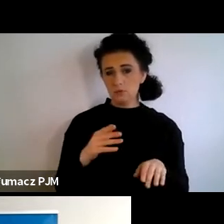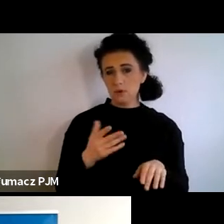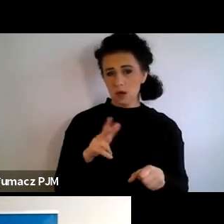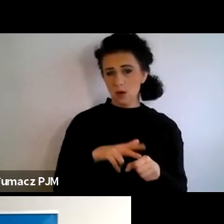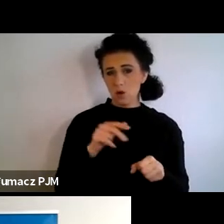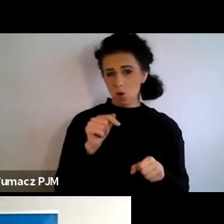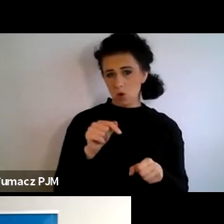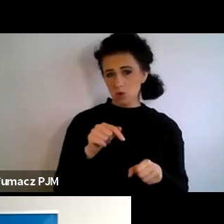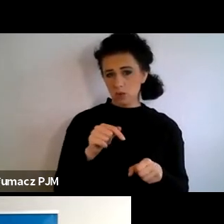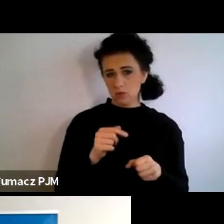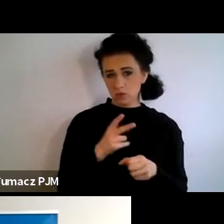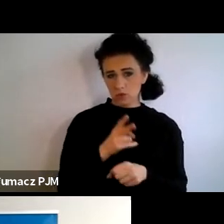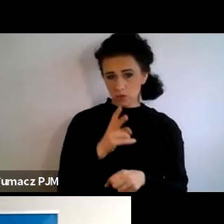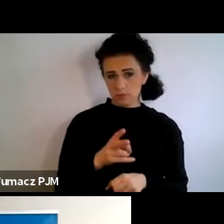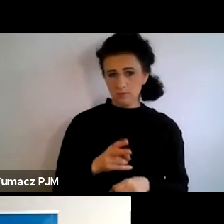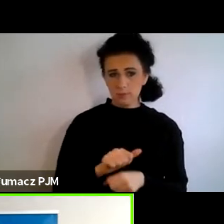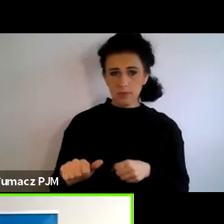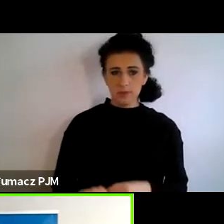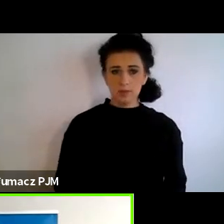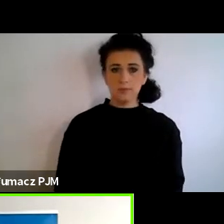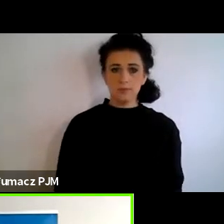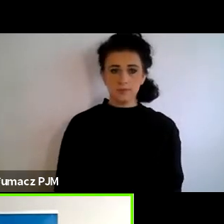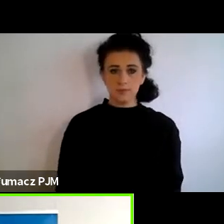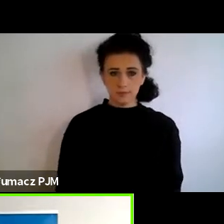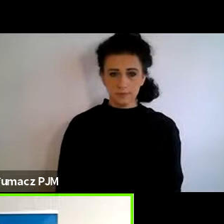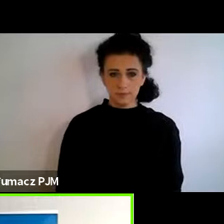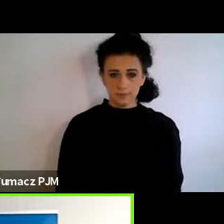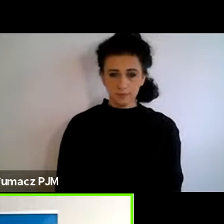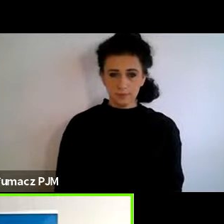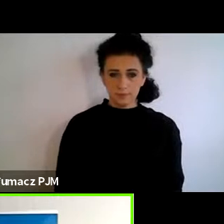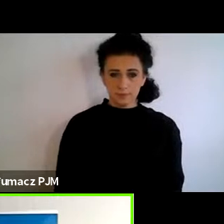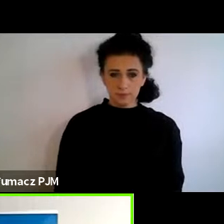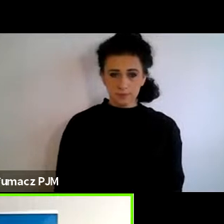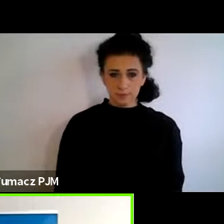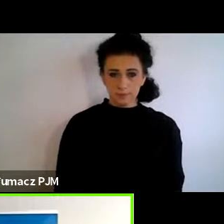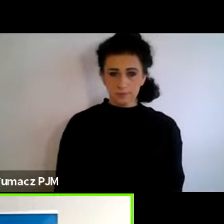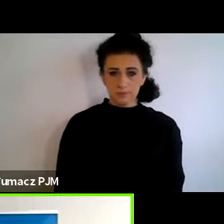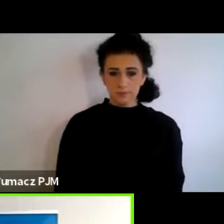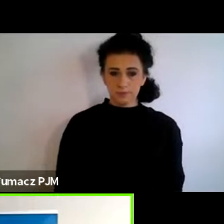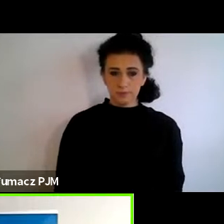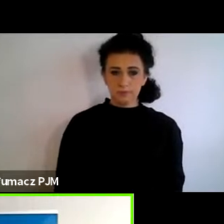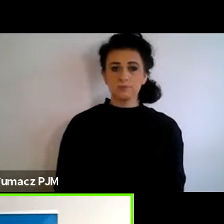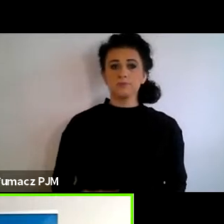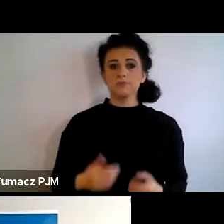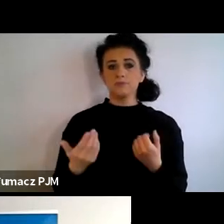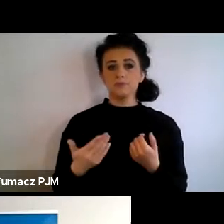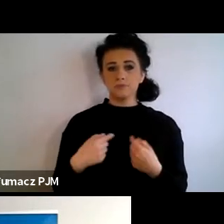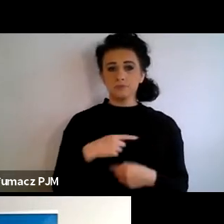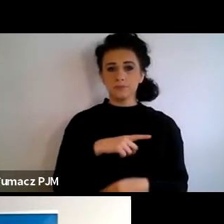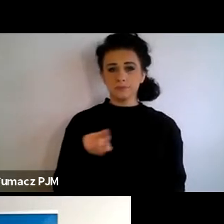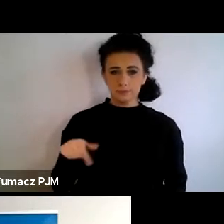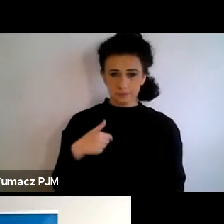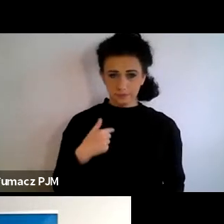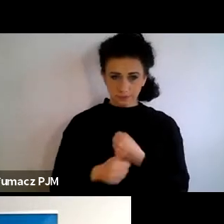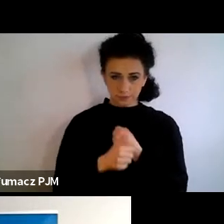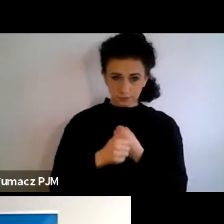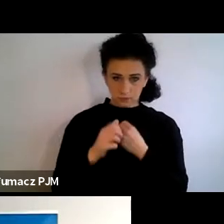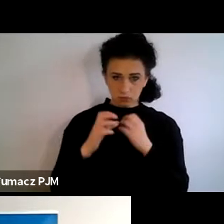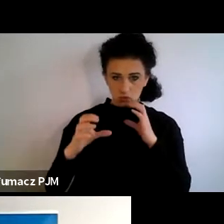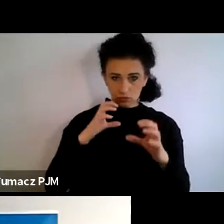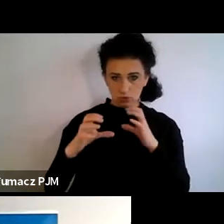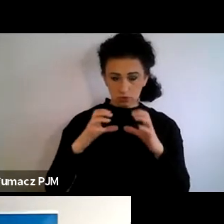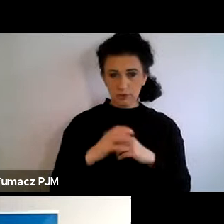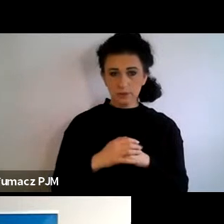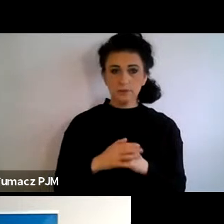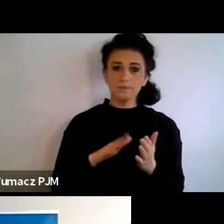że jest dostępna. Tutaj wnioskuję z tego pytania, Piotrze, że bardziej chodziło o takie komunikacyjne platformy. Jeśli chodzi o komunikacyjne, to